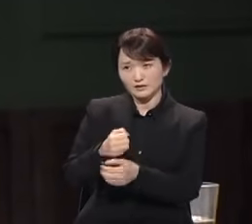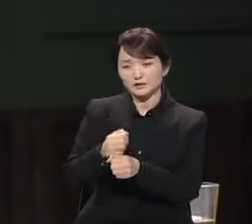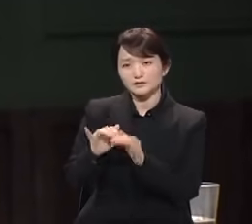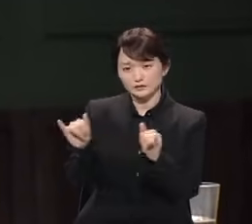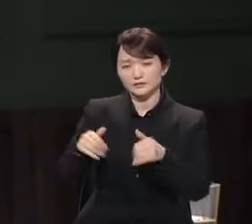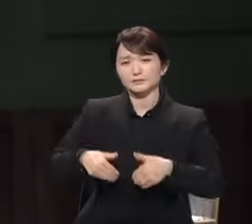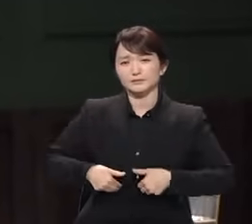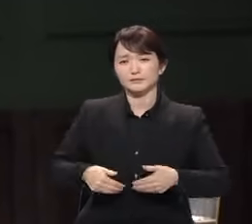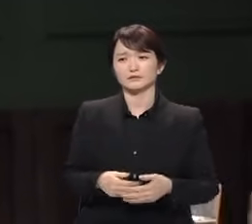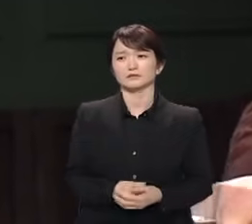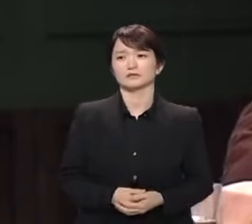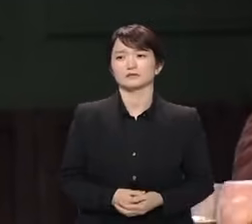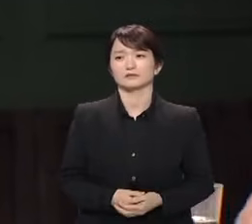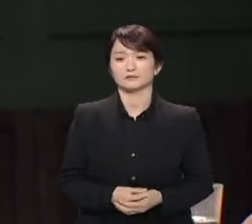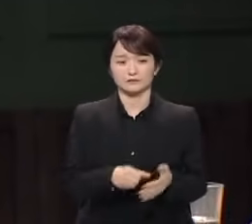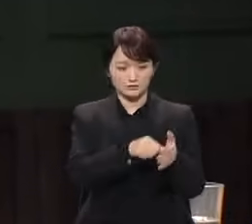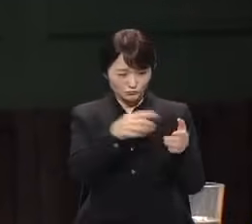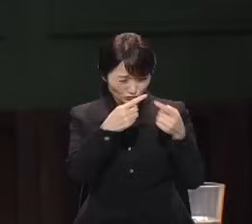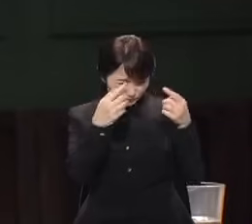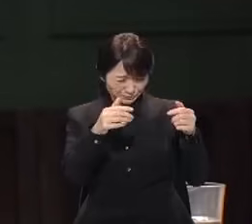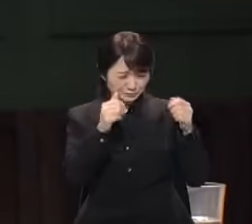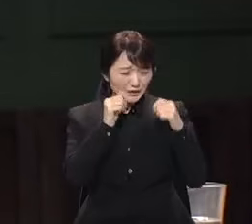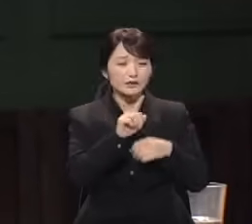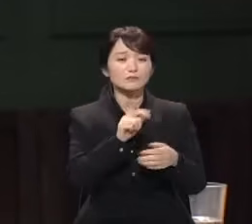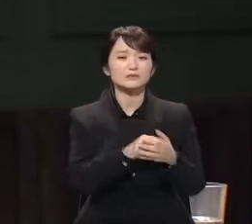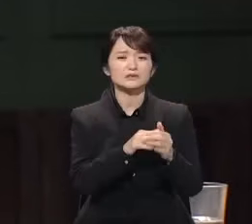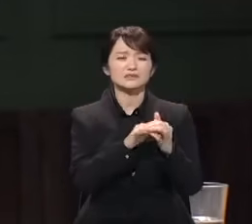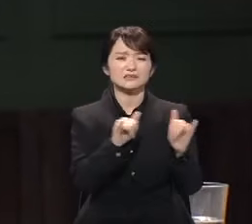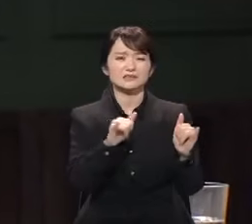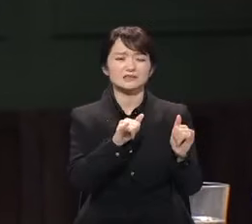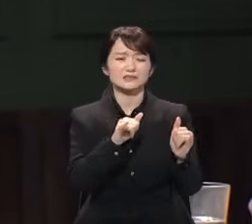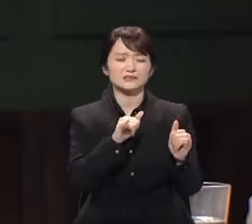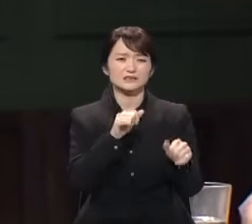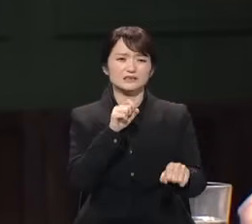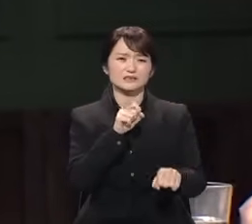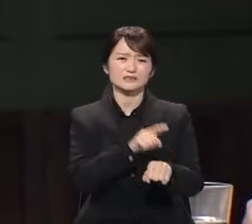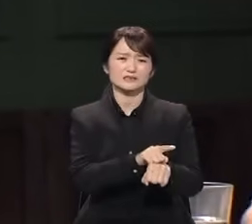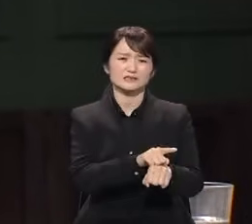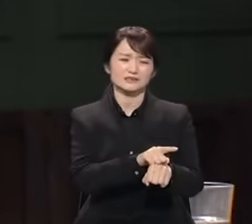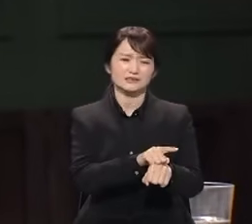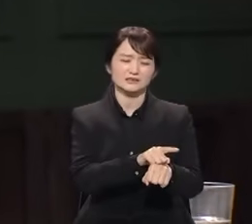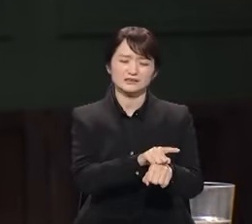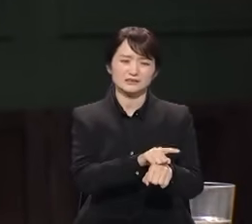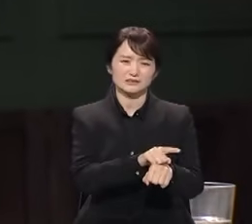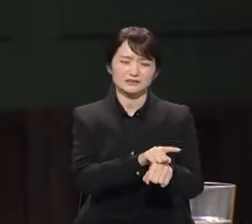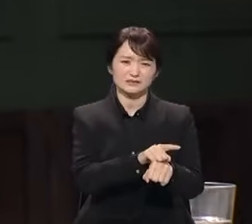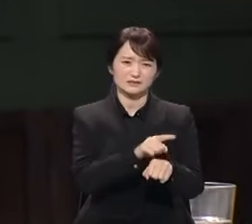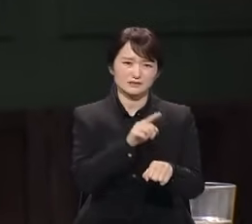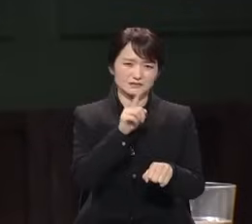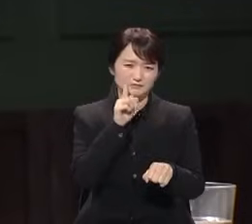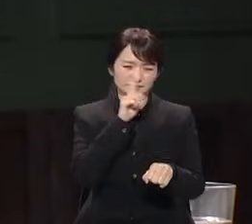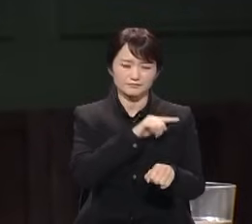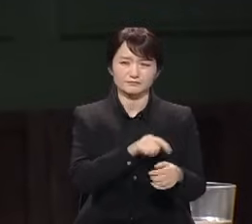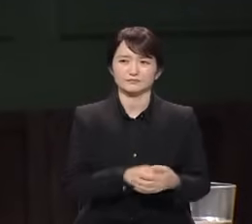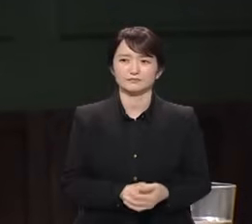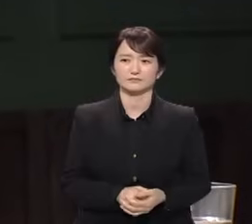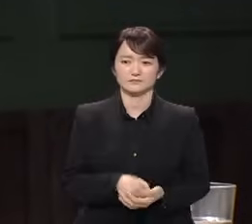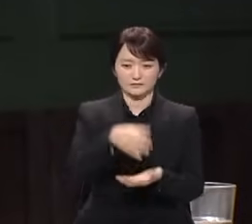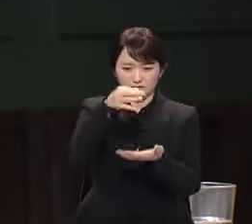거네요 하셨고요. M님, 명문대만 나오면 뭐합니까? 인간성은 바닥이네요 하셨습니다. 나무님도 재산 분할 잘